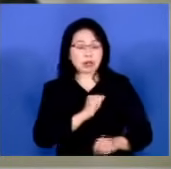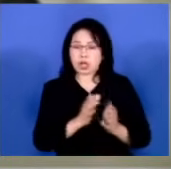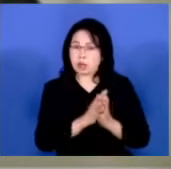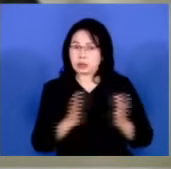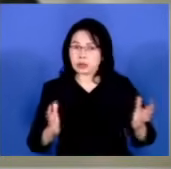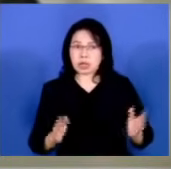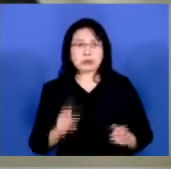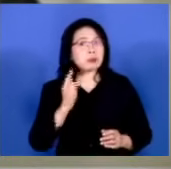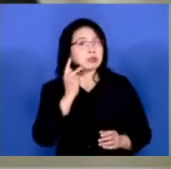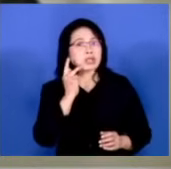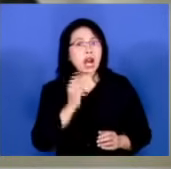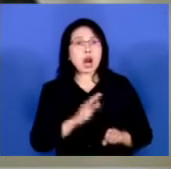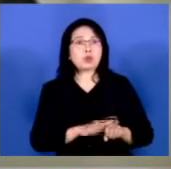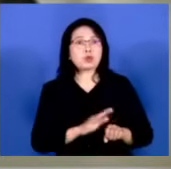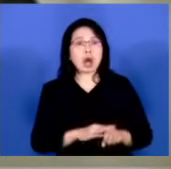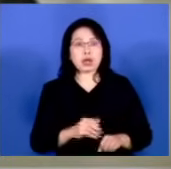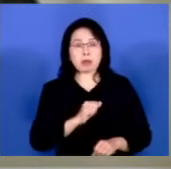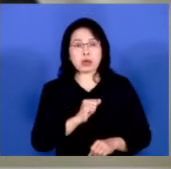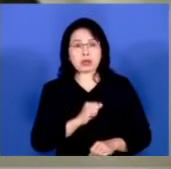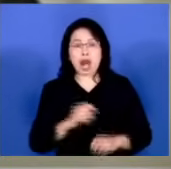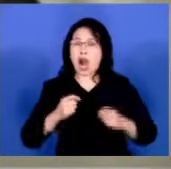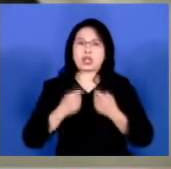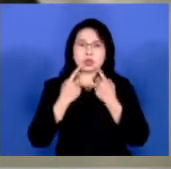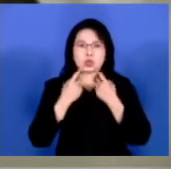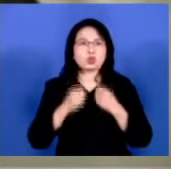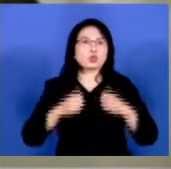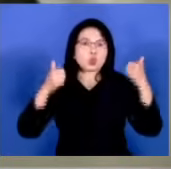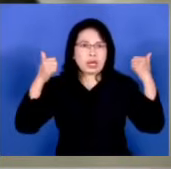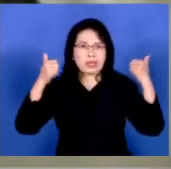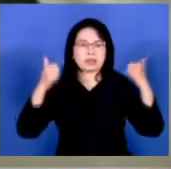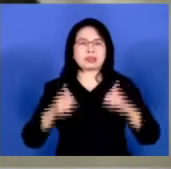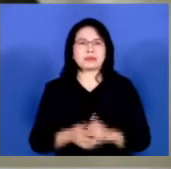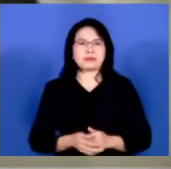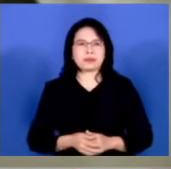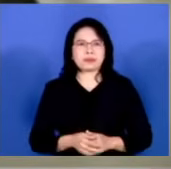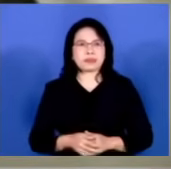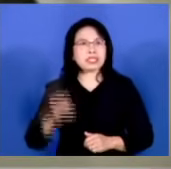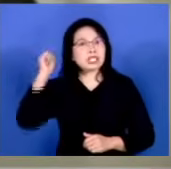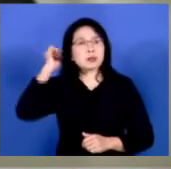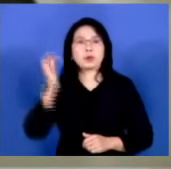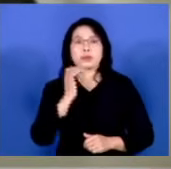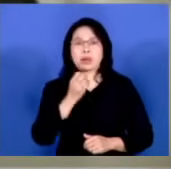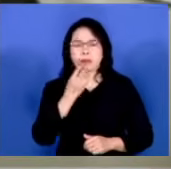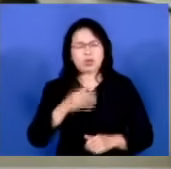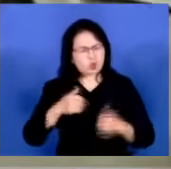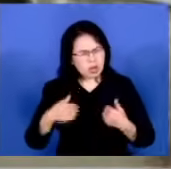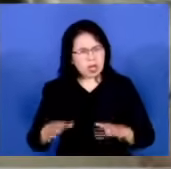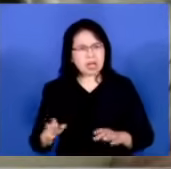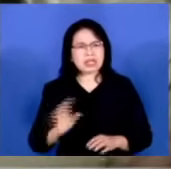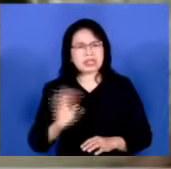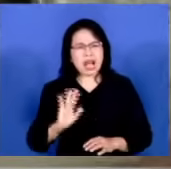bisa menjaga budaya bangsanya dia akan sukses karena itu Ibu mengatakan Sudahlah jangan kita